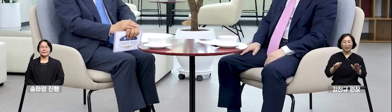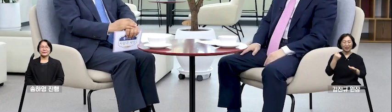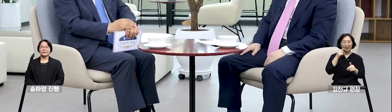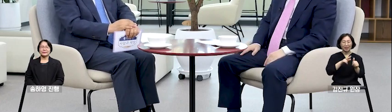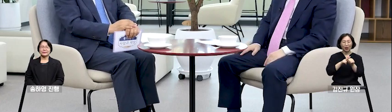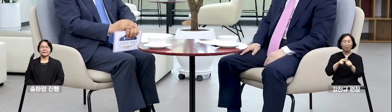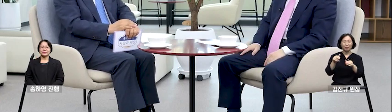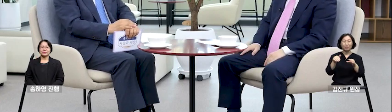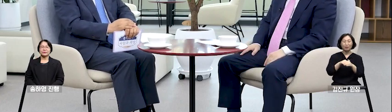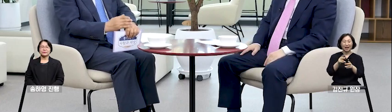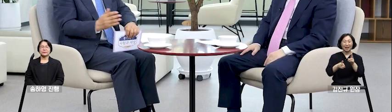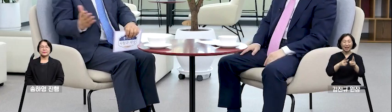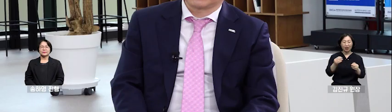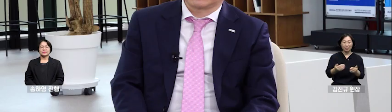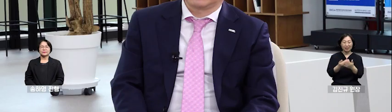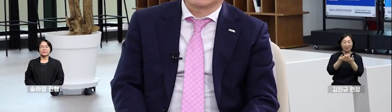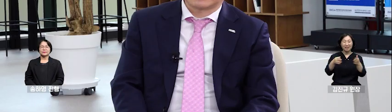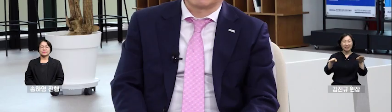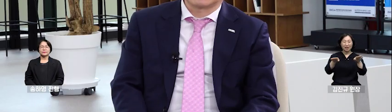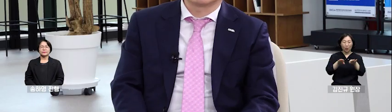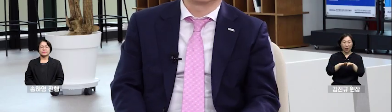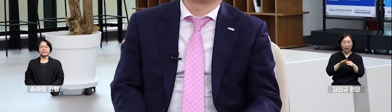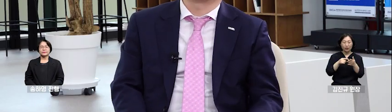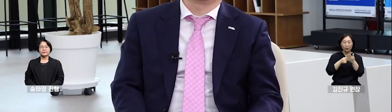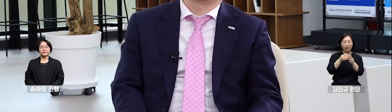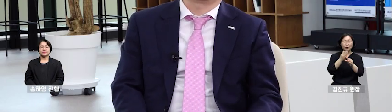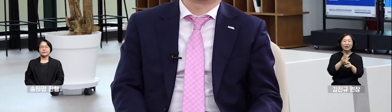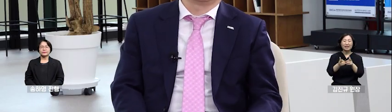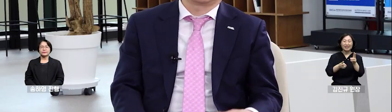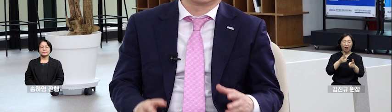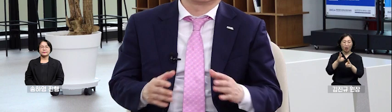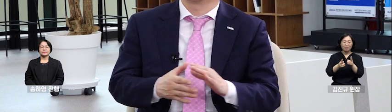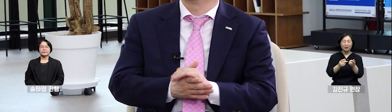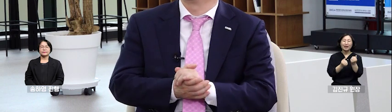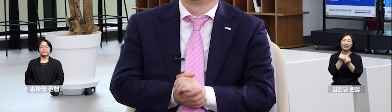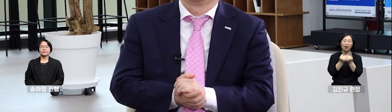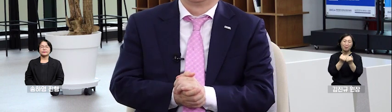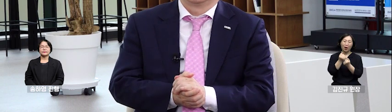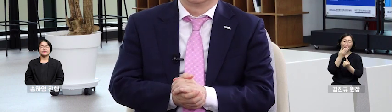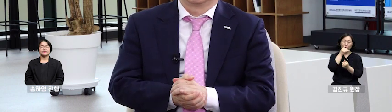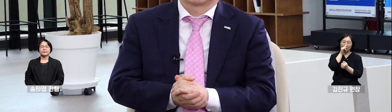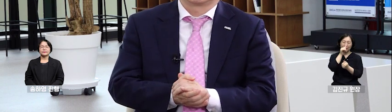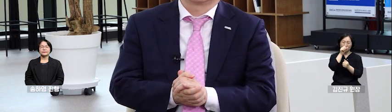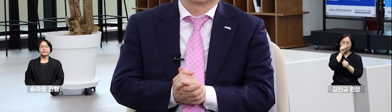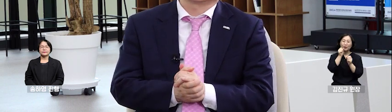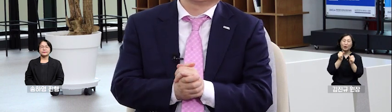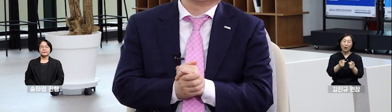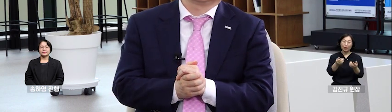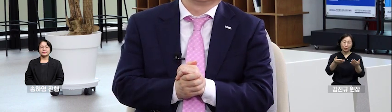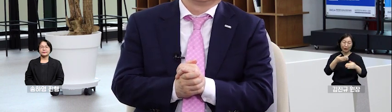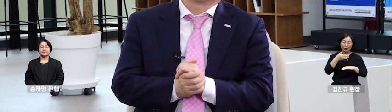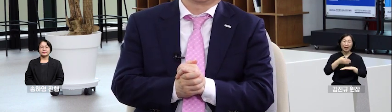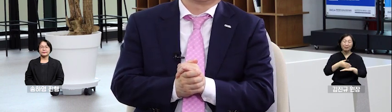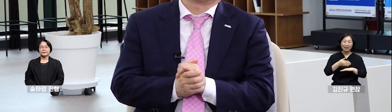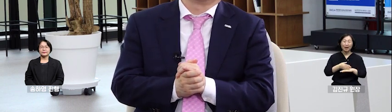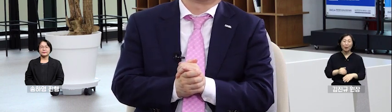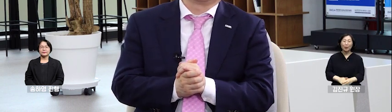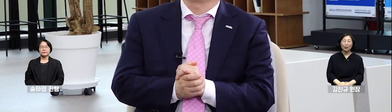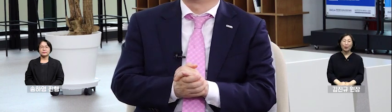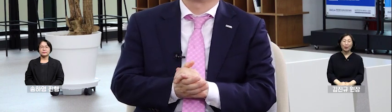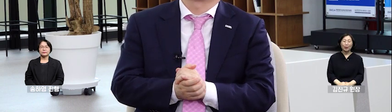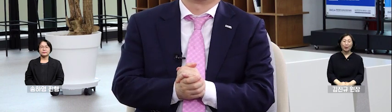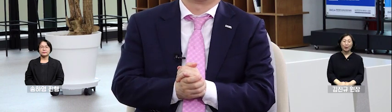정부는 산업 진흥원 이 추진하고 있는 사업 같은 것들을 설명할 수 있는 기회가 될 너무 어 좋았구요 하시리 이제 저희